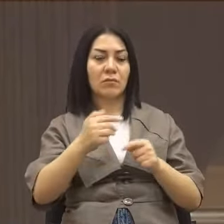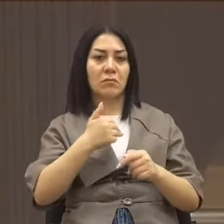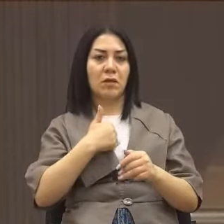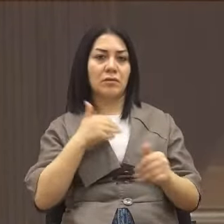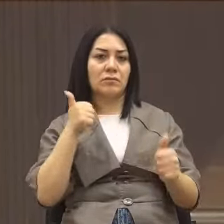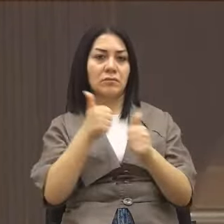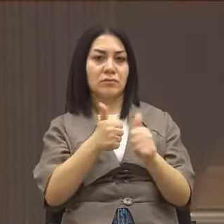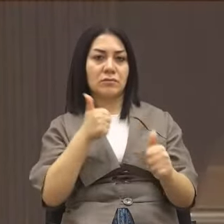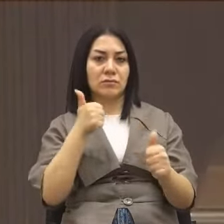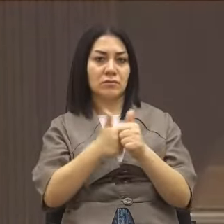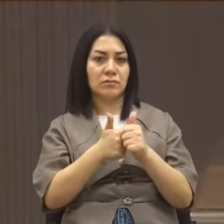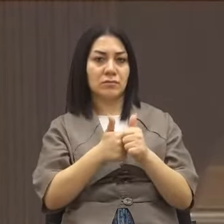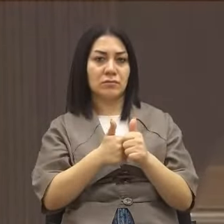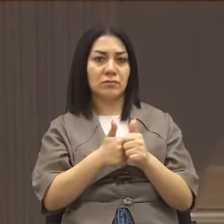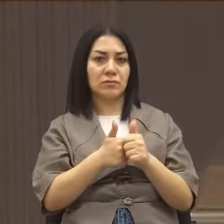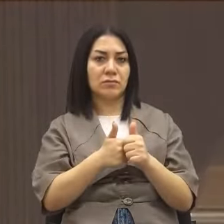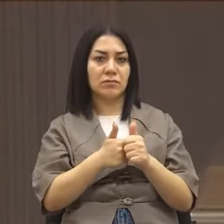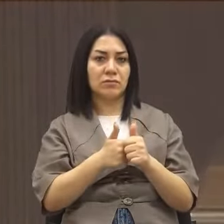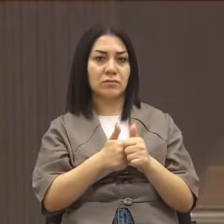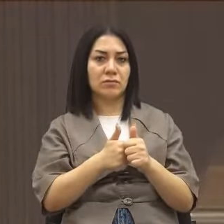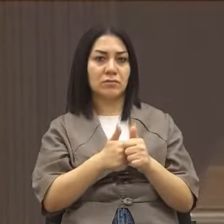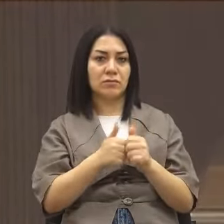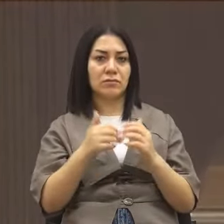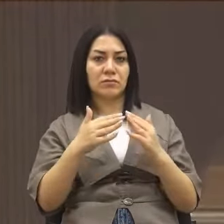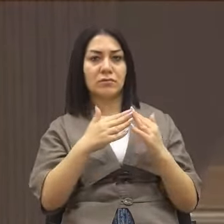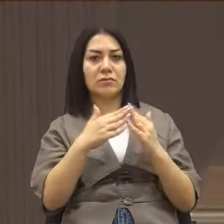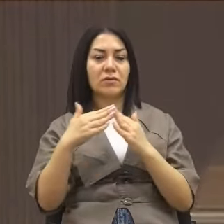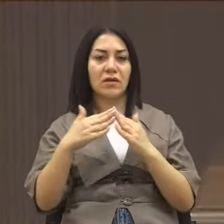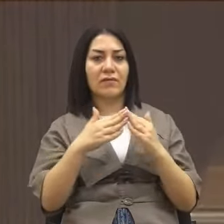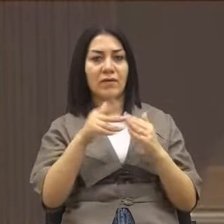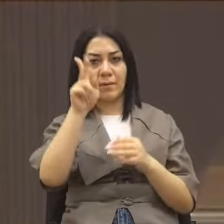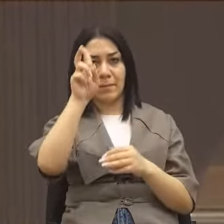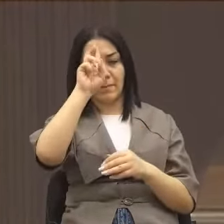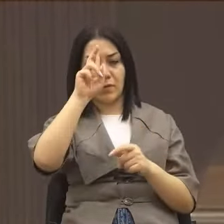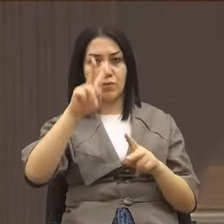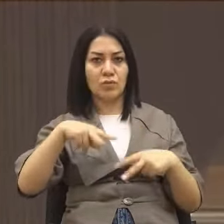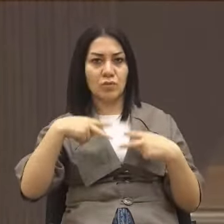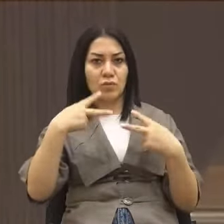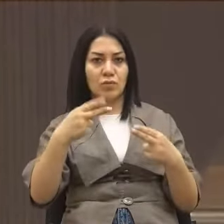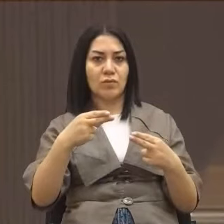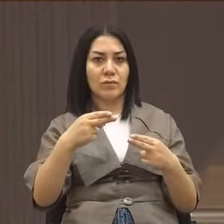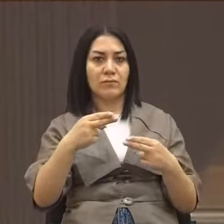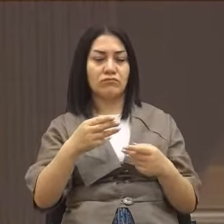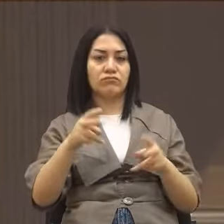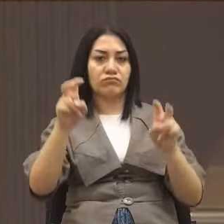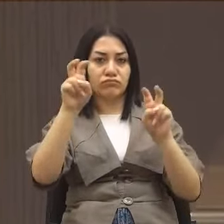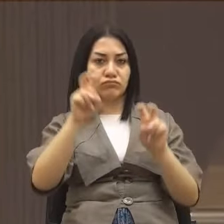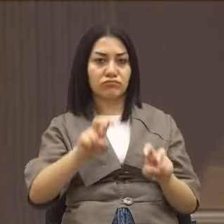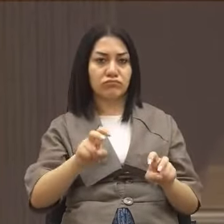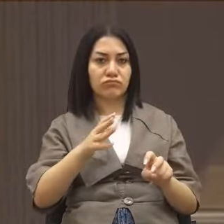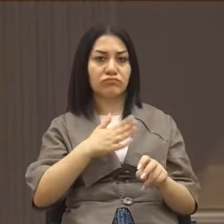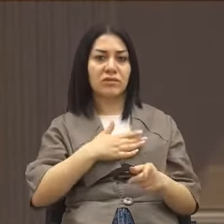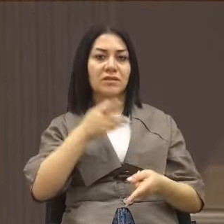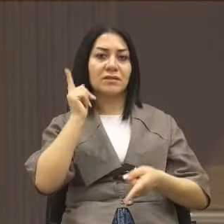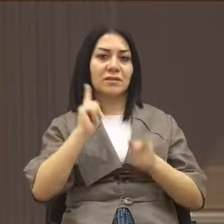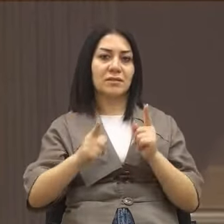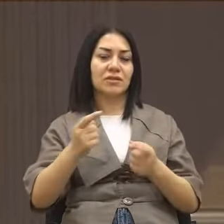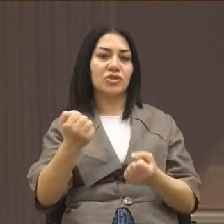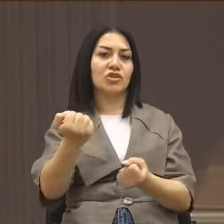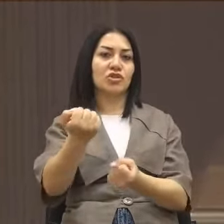մնում երբեմնի բախտակից հարևան երկրներից։ Ամենայն դեպս այսպես են գնահատում մեր իրական